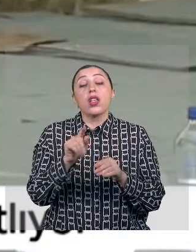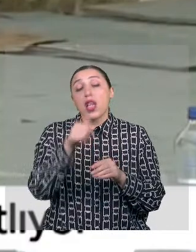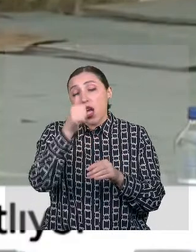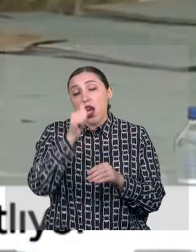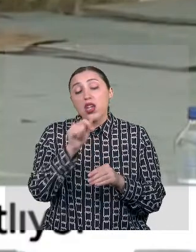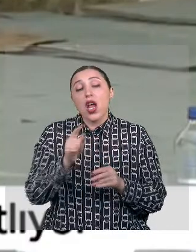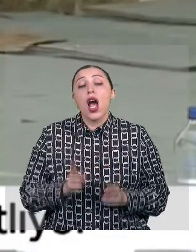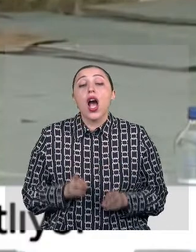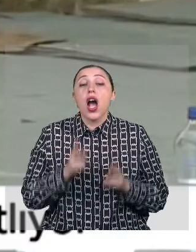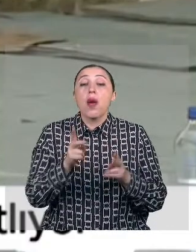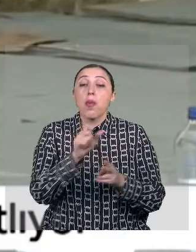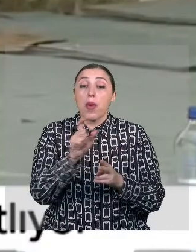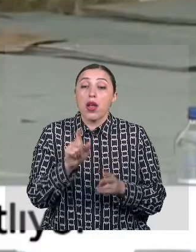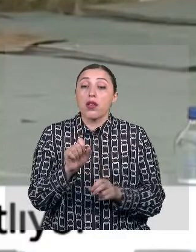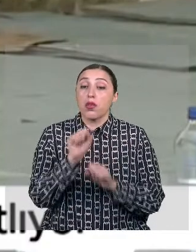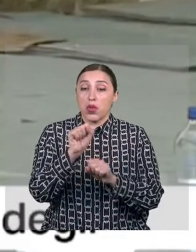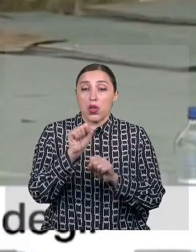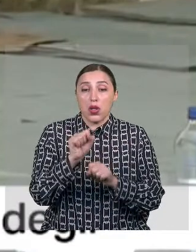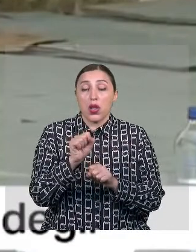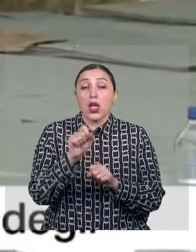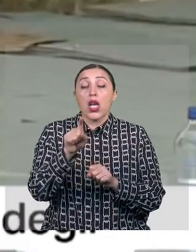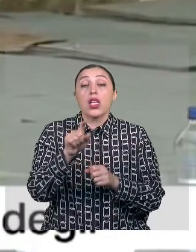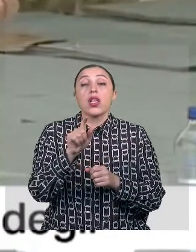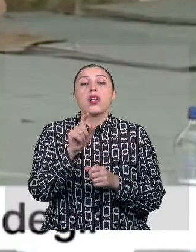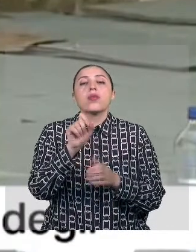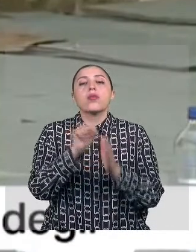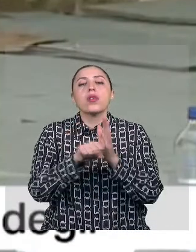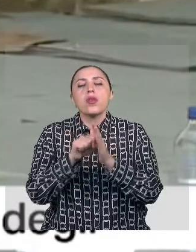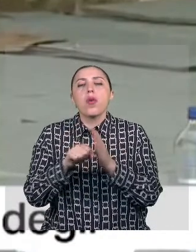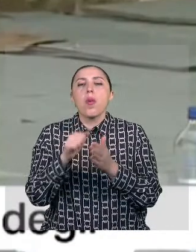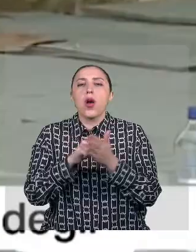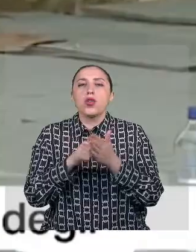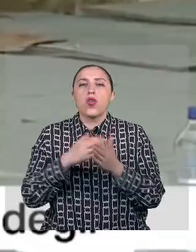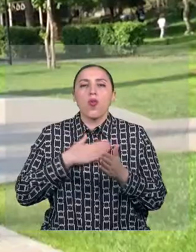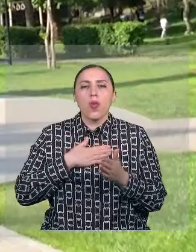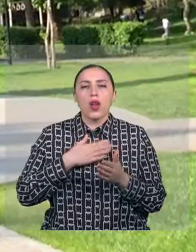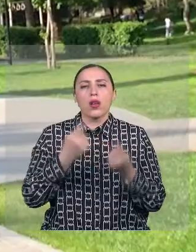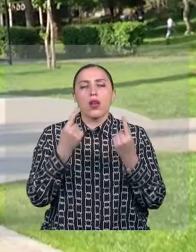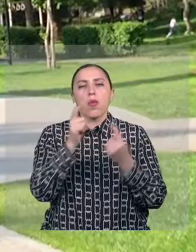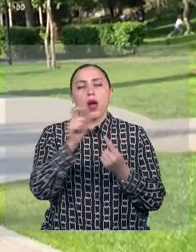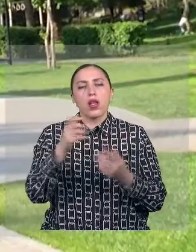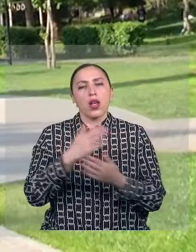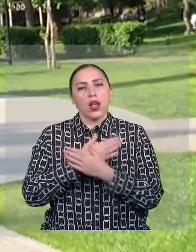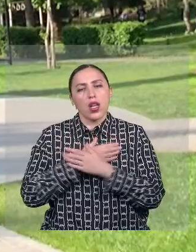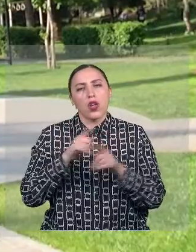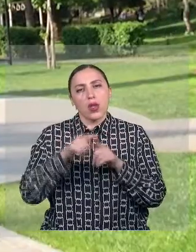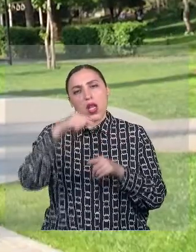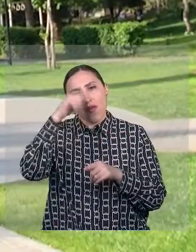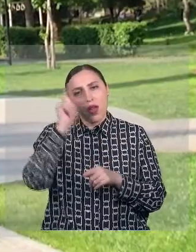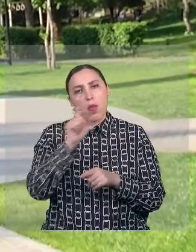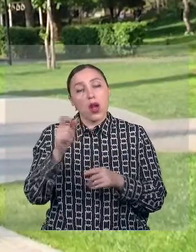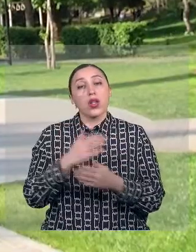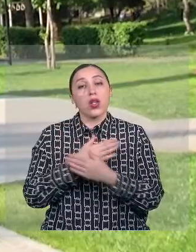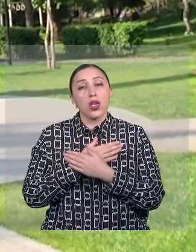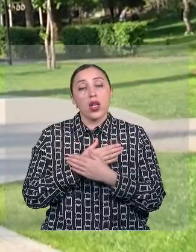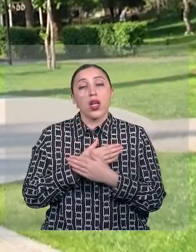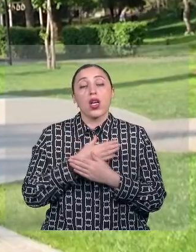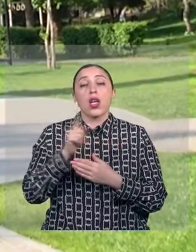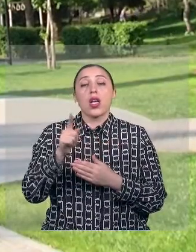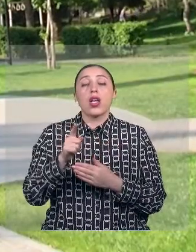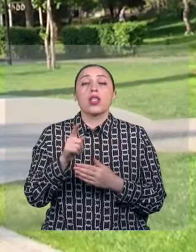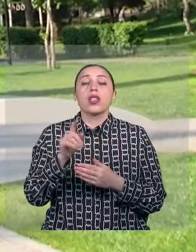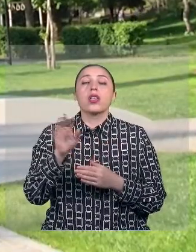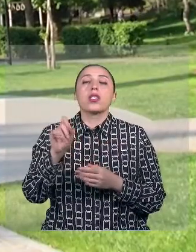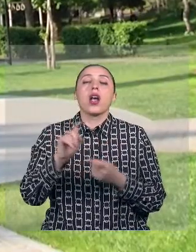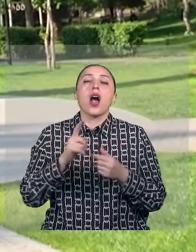է ահաբեկիչներին, որոնց ձեռքով զոհվել են մեր դիվանագետները, քաղաքացիները, նաև ադրբեջանցիներ։ Սա նրանց կողմից